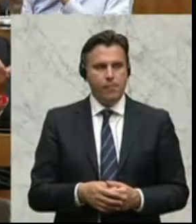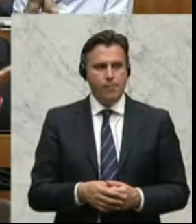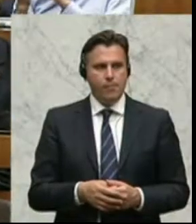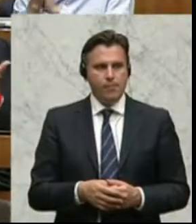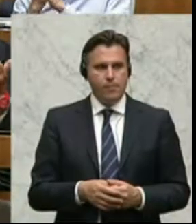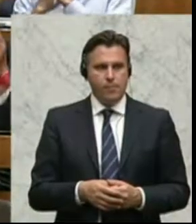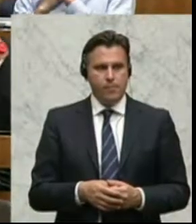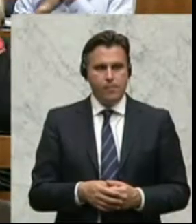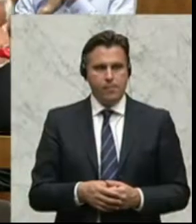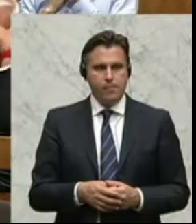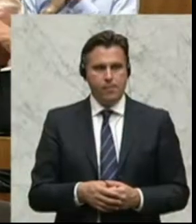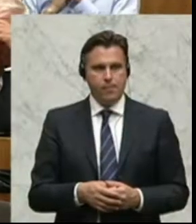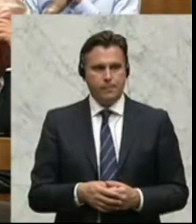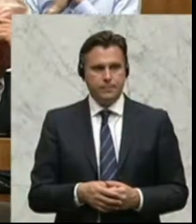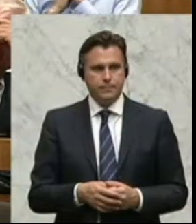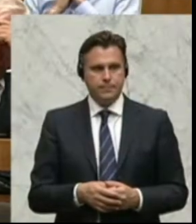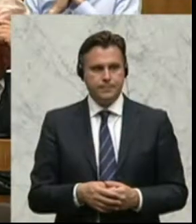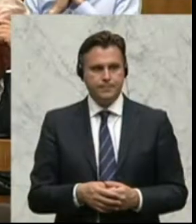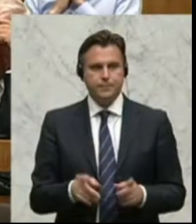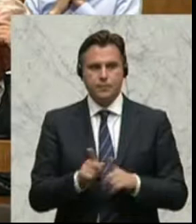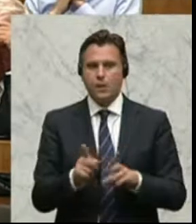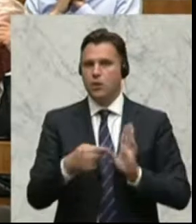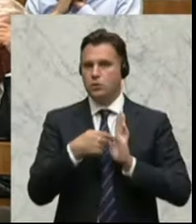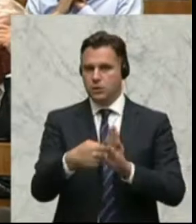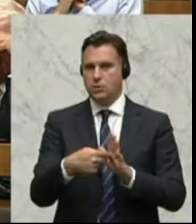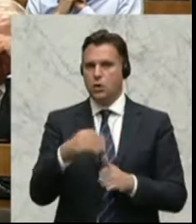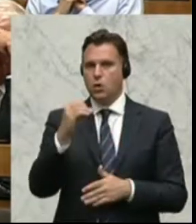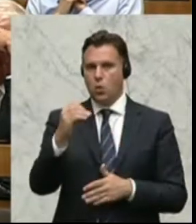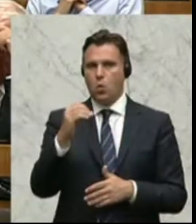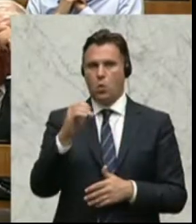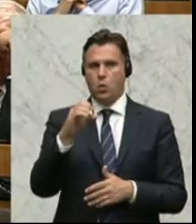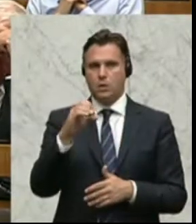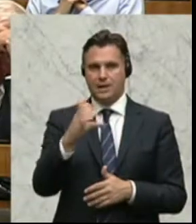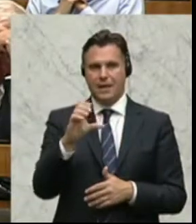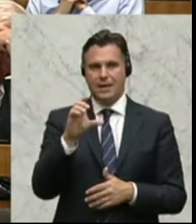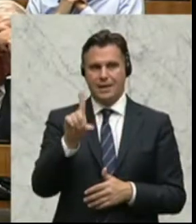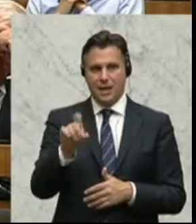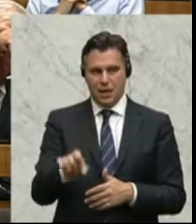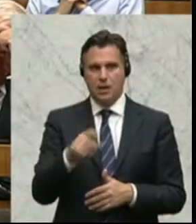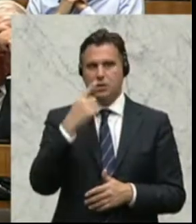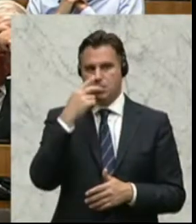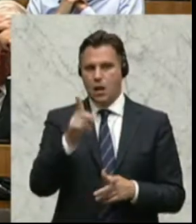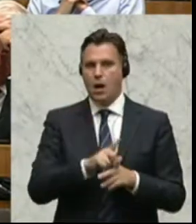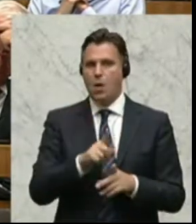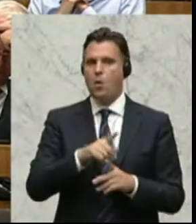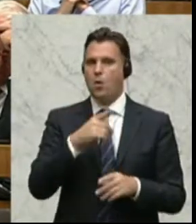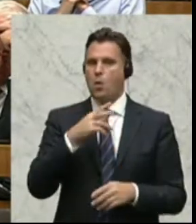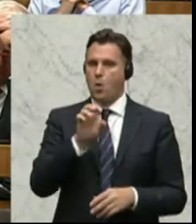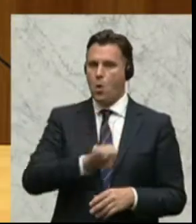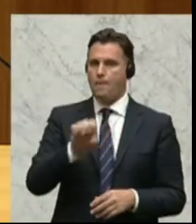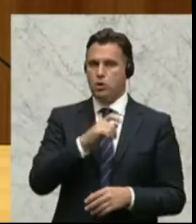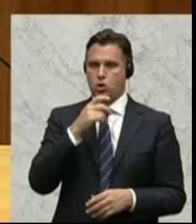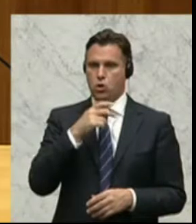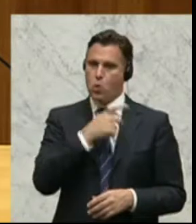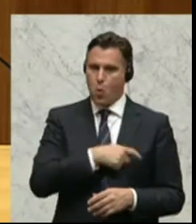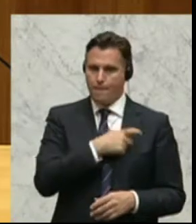Und weil ich das hergezeigt habe, auch die OECD sagt dasselbe, genauso wie die Europäische Kommission, die das uns eben auch